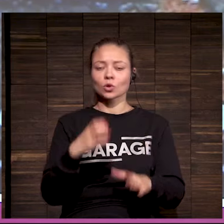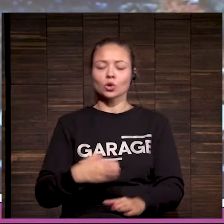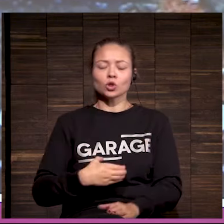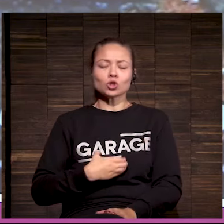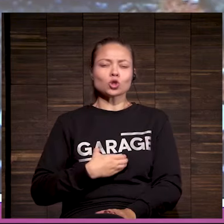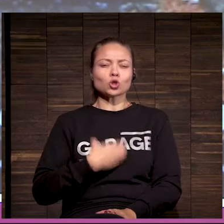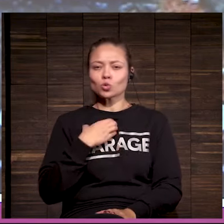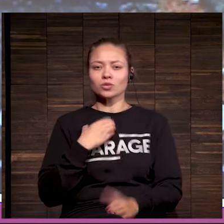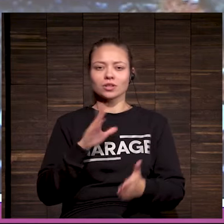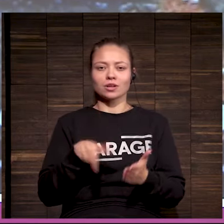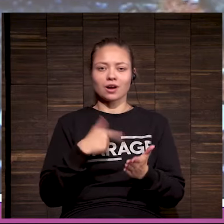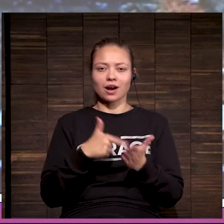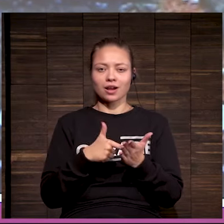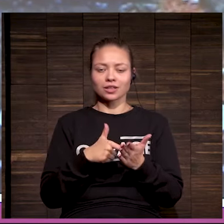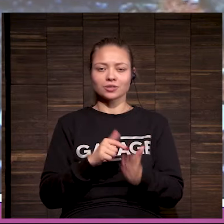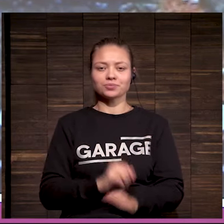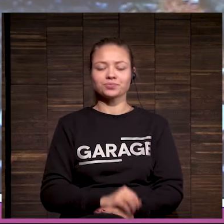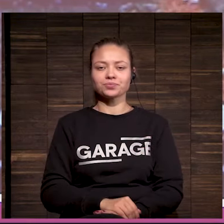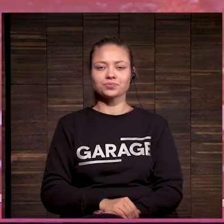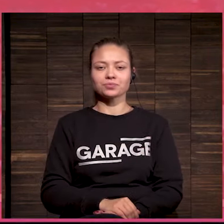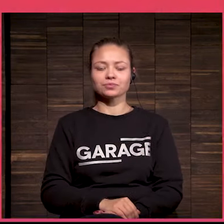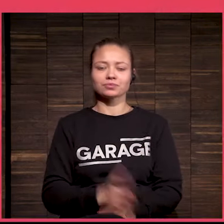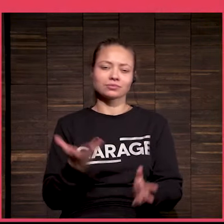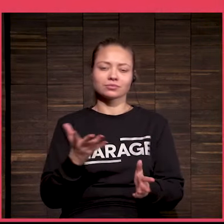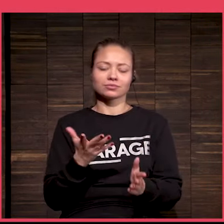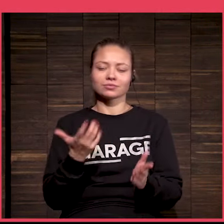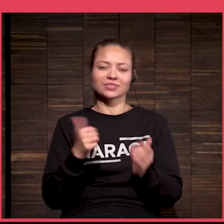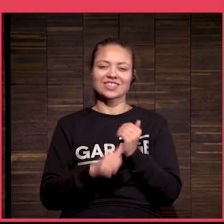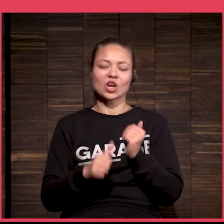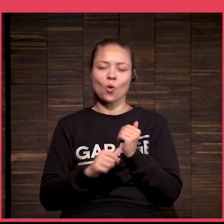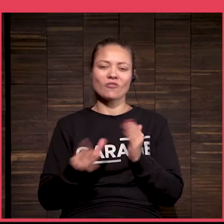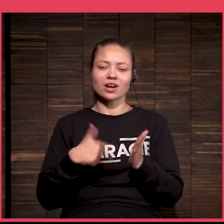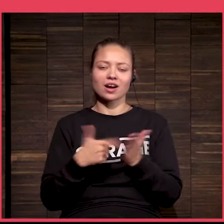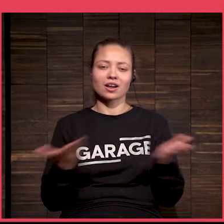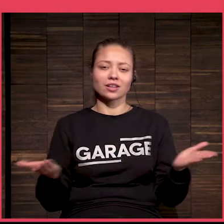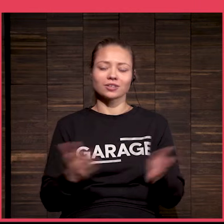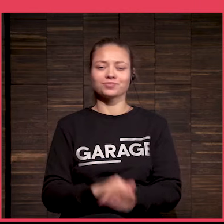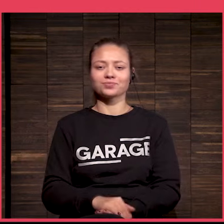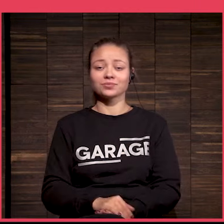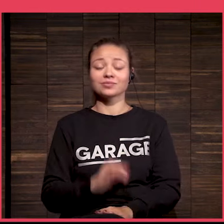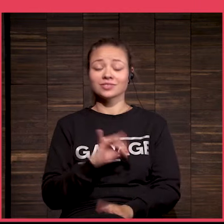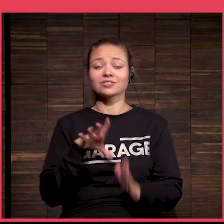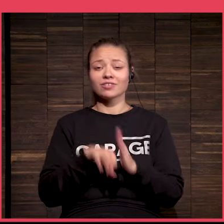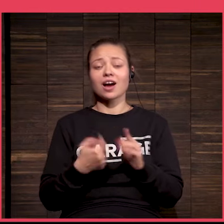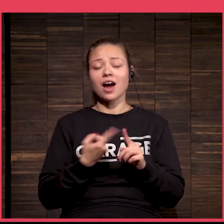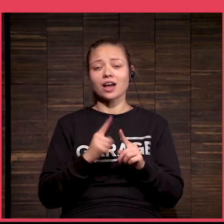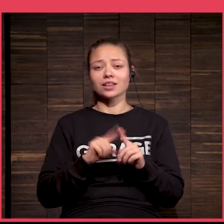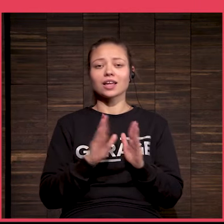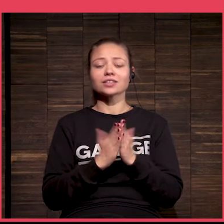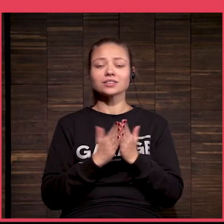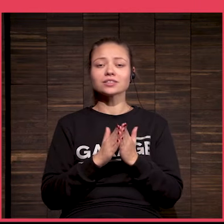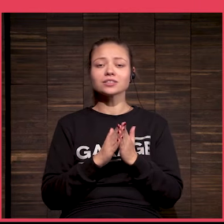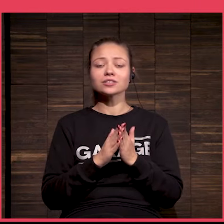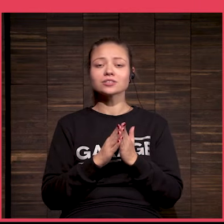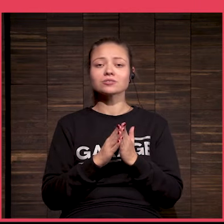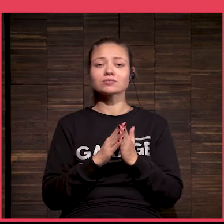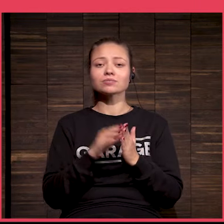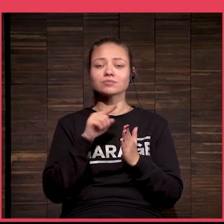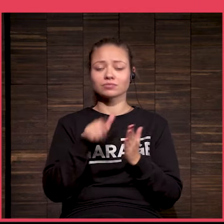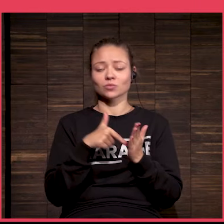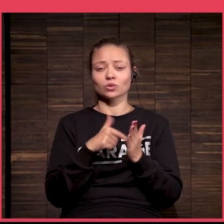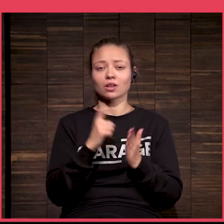города дерьмовые города и в этой книге фигурировал х